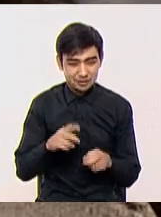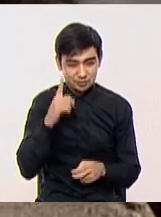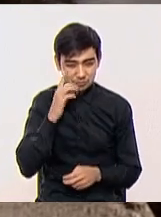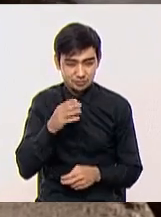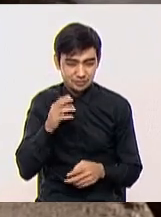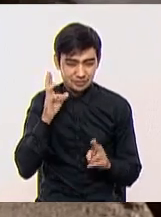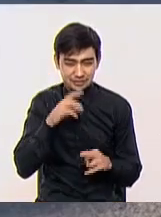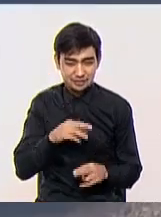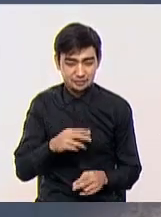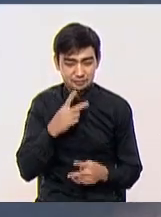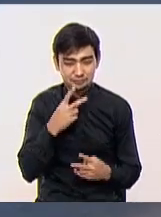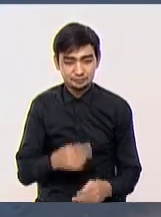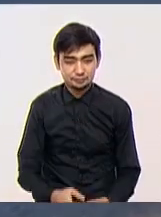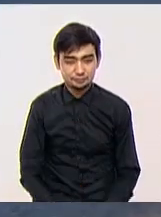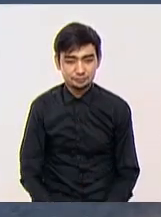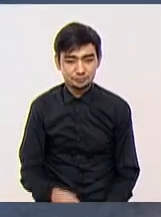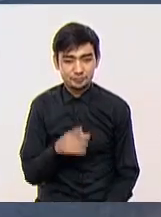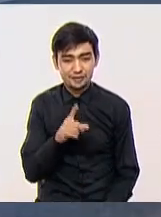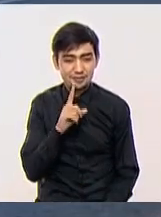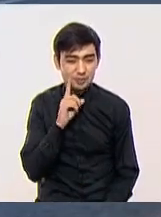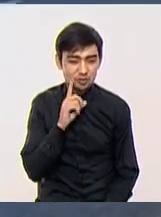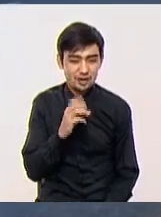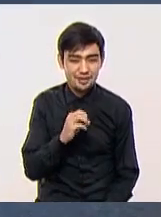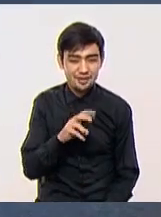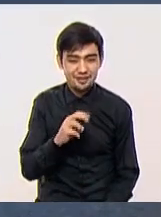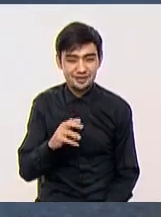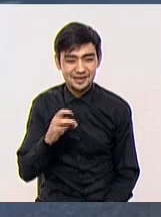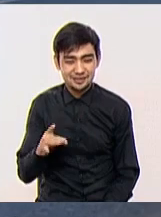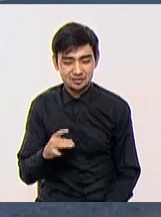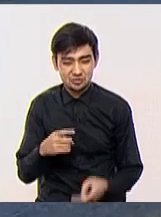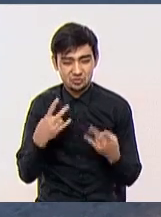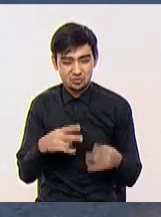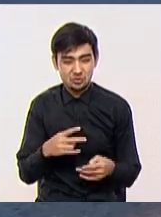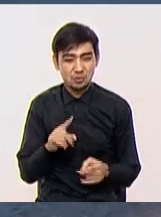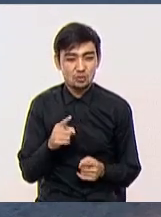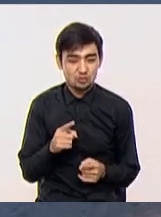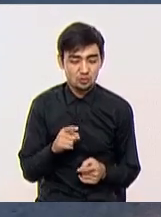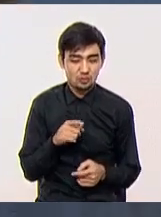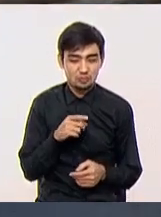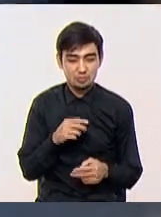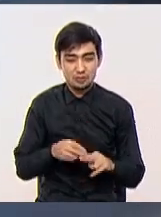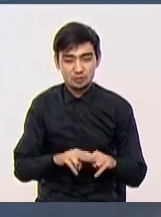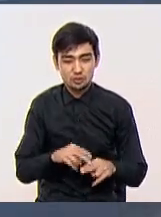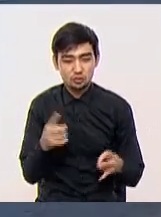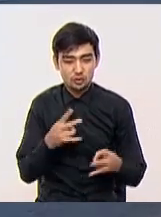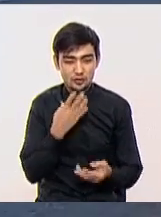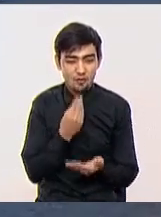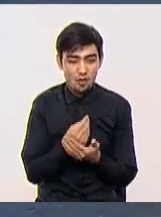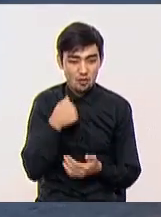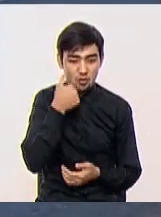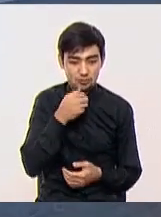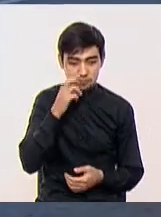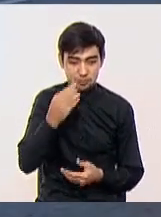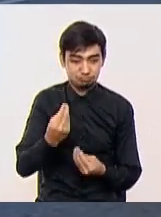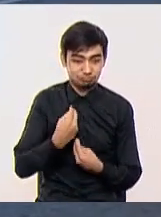наверное, не знаю, там уже посмотрим. Мне кажется, эликсир молодости не нужен. А почему? Потому что надо свои года, которые